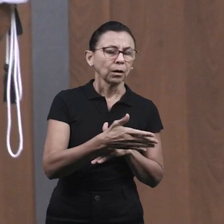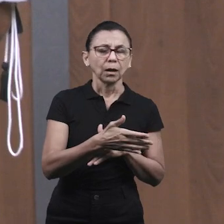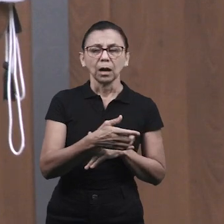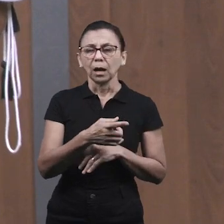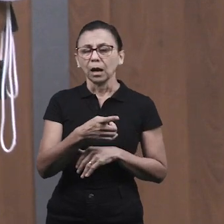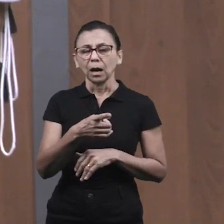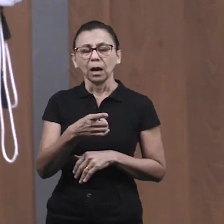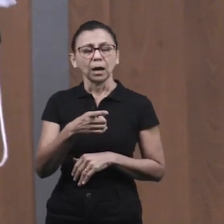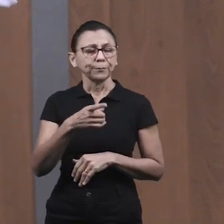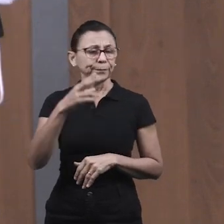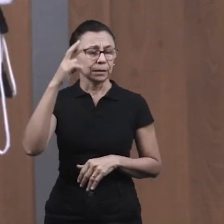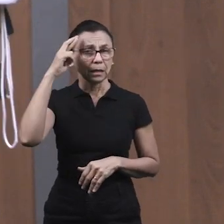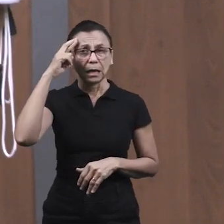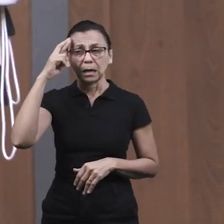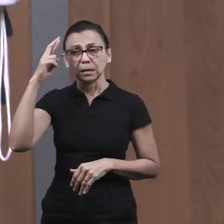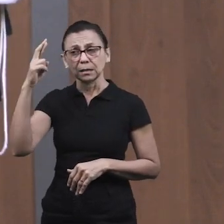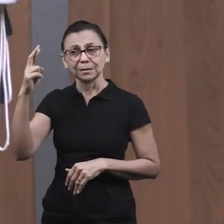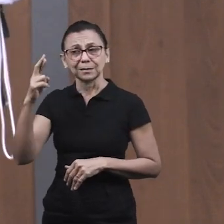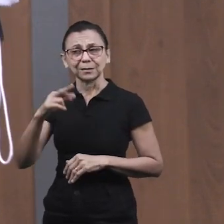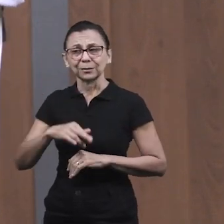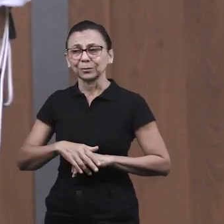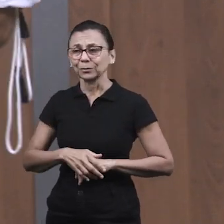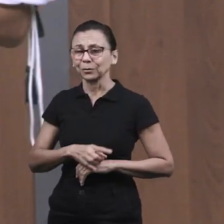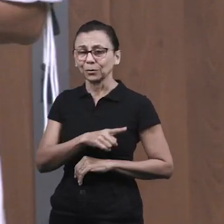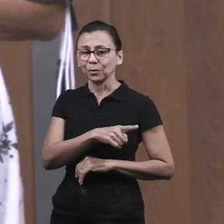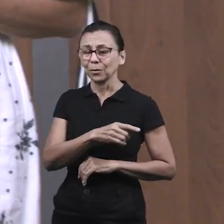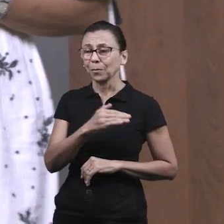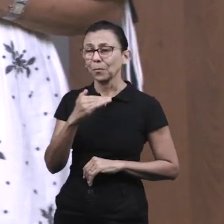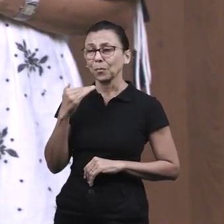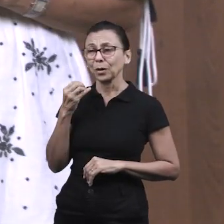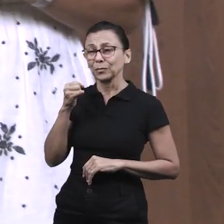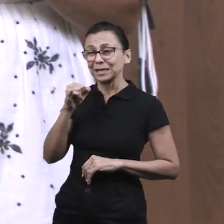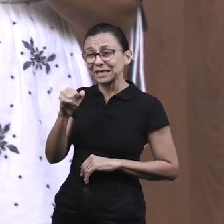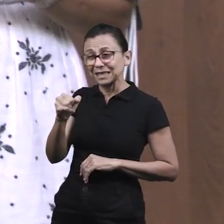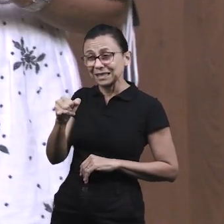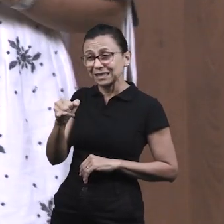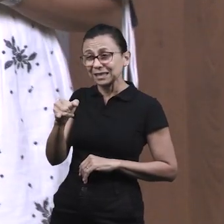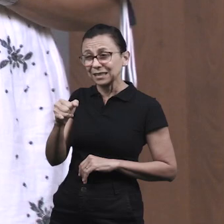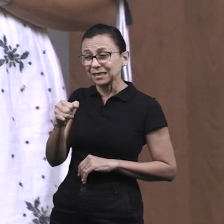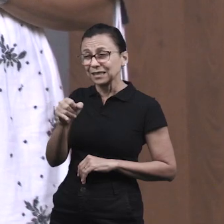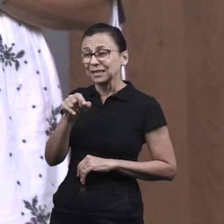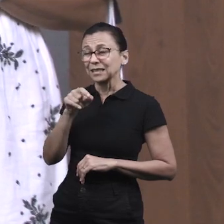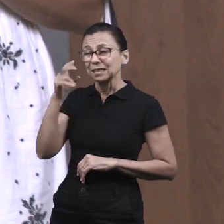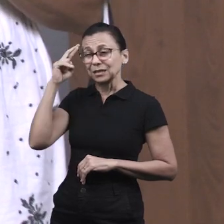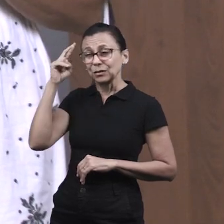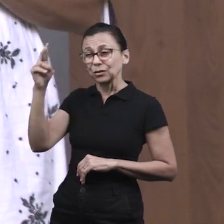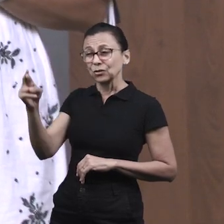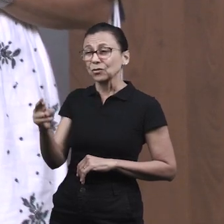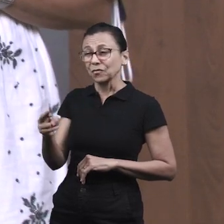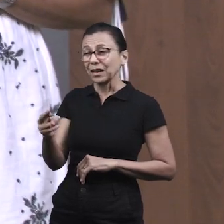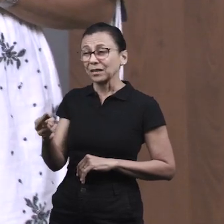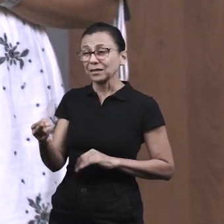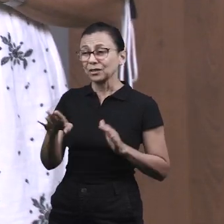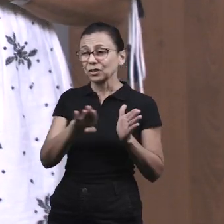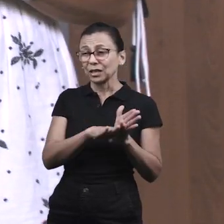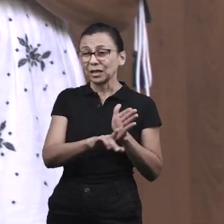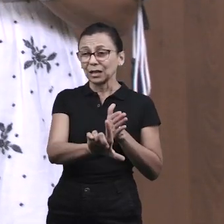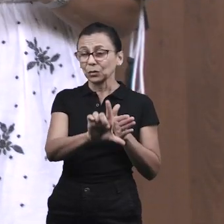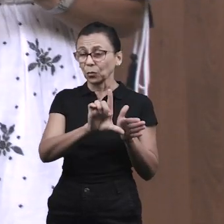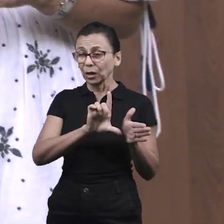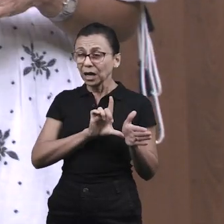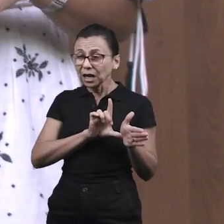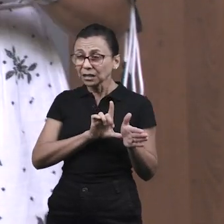étais ici, mon frère ne serait pas mort. Les deux ont dit cela. Qu'est-ce qu'elle voulait dire? Elle pensait